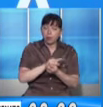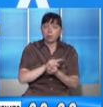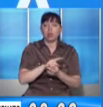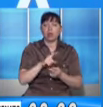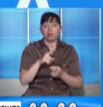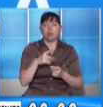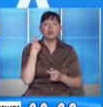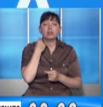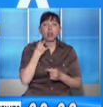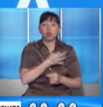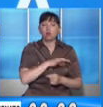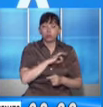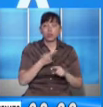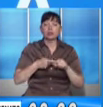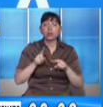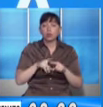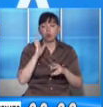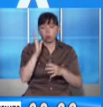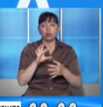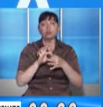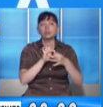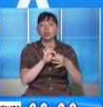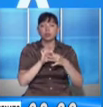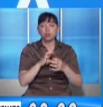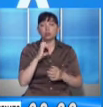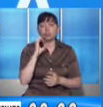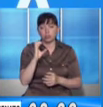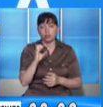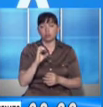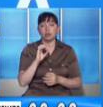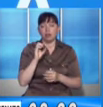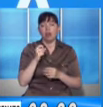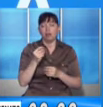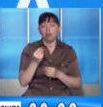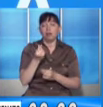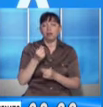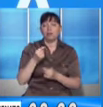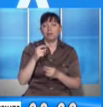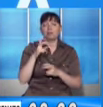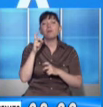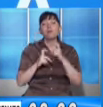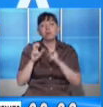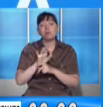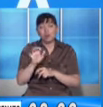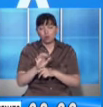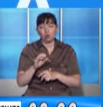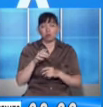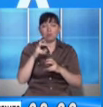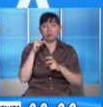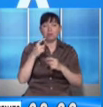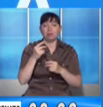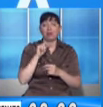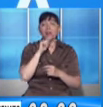într-o instituție ce colaborează, cooperează foarte bine cu agentul economic. Totuși, în septembrie